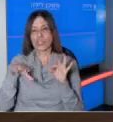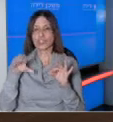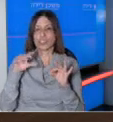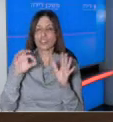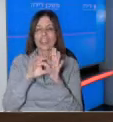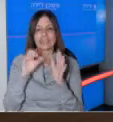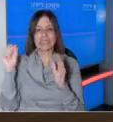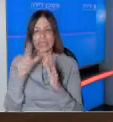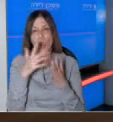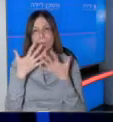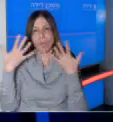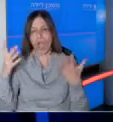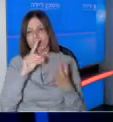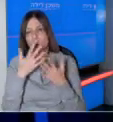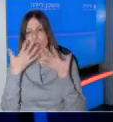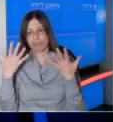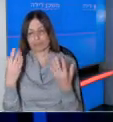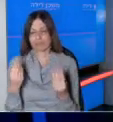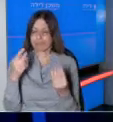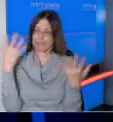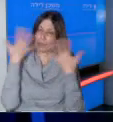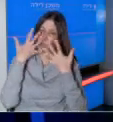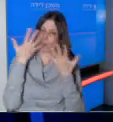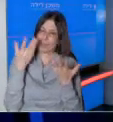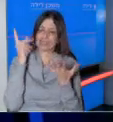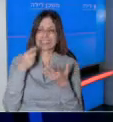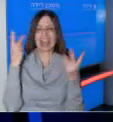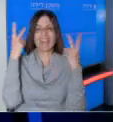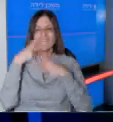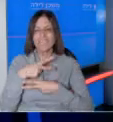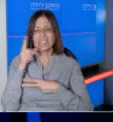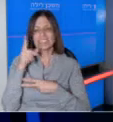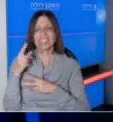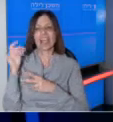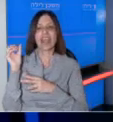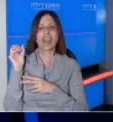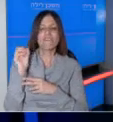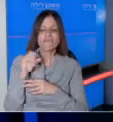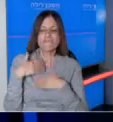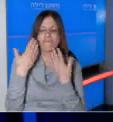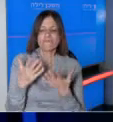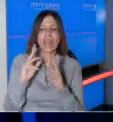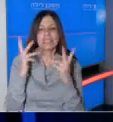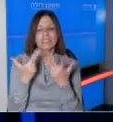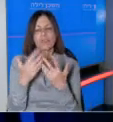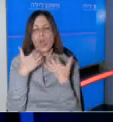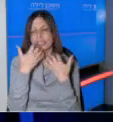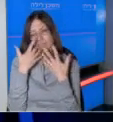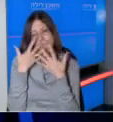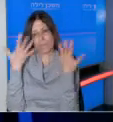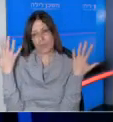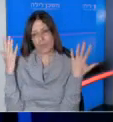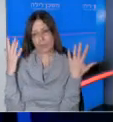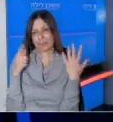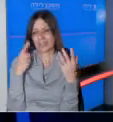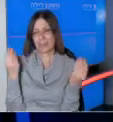מורחב. חברים, אתם התבלבלתם, כאילו באיזשהו מקום. אתם צריכים להבין, כאילו... צריכים לבוא ולתת לציבור הסברים ברורים. אגב, זה